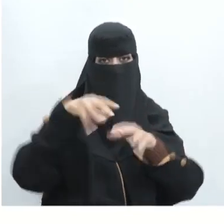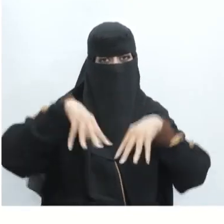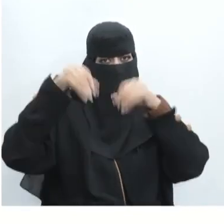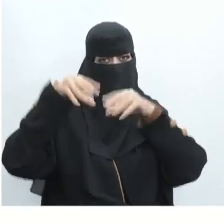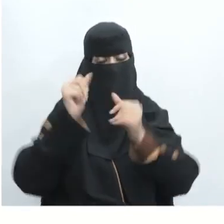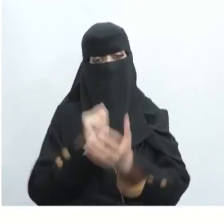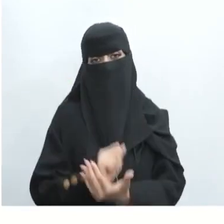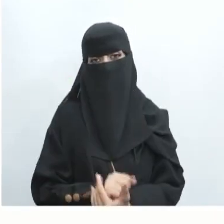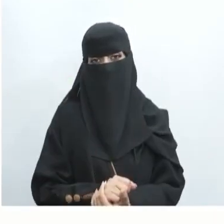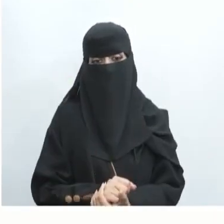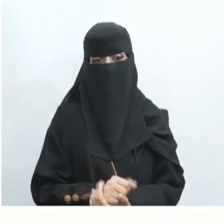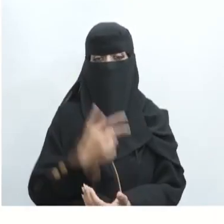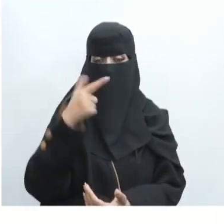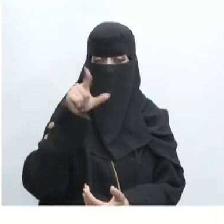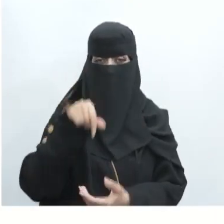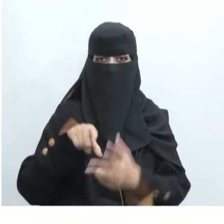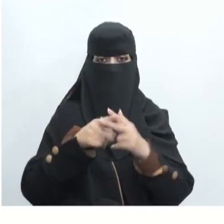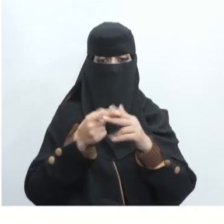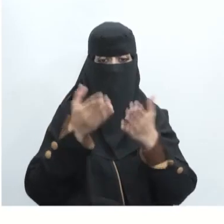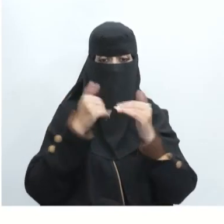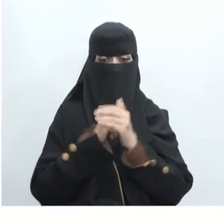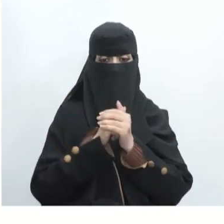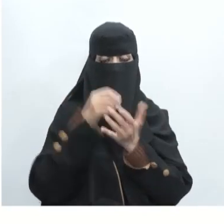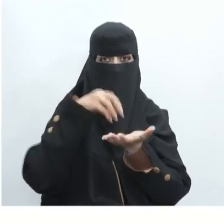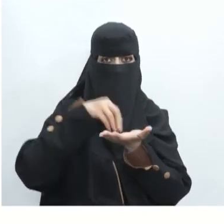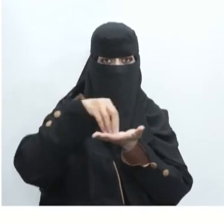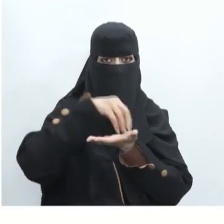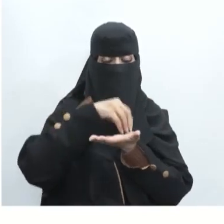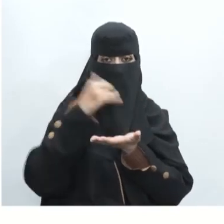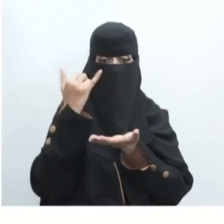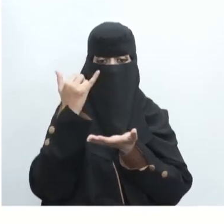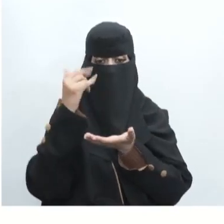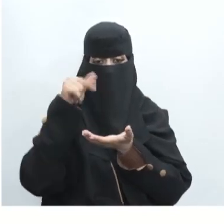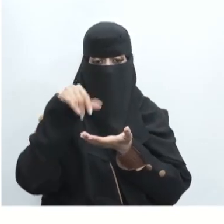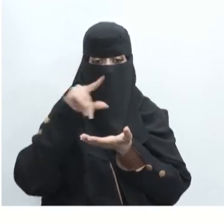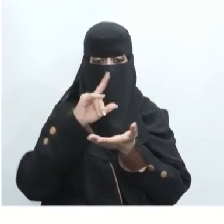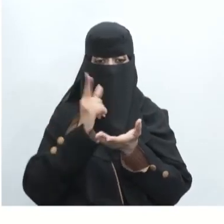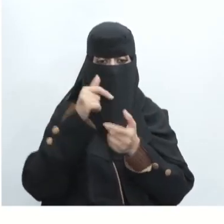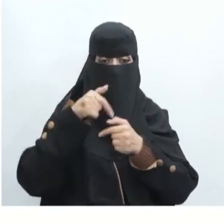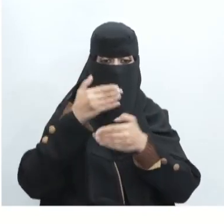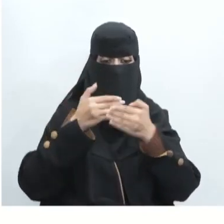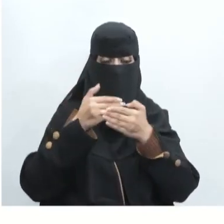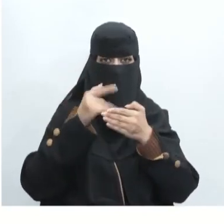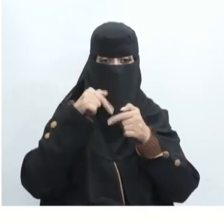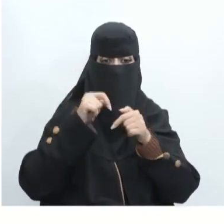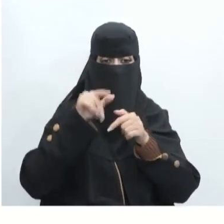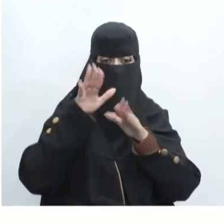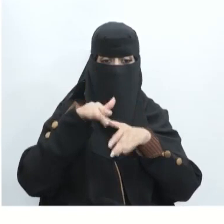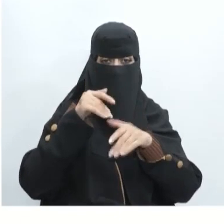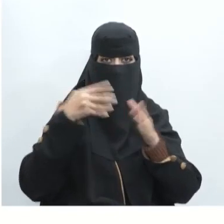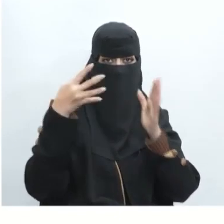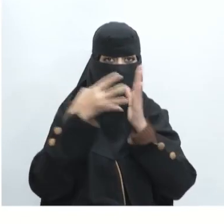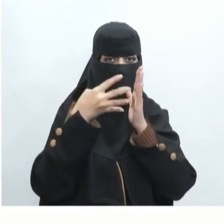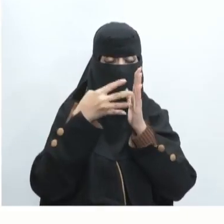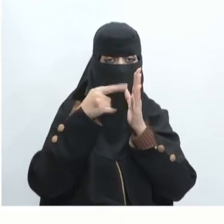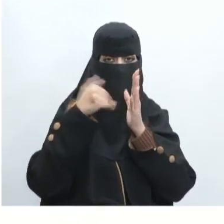في الرمليه احسنتم في الصناعيه عدد الدول العربيه التي